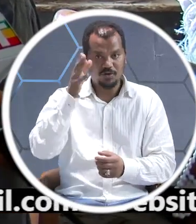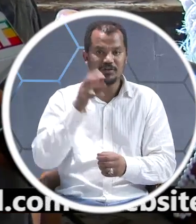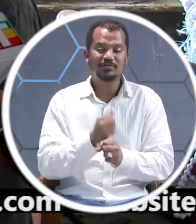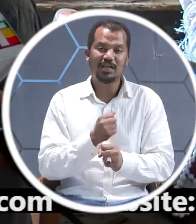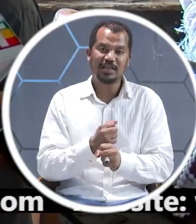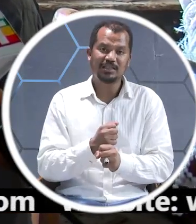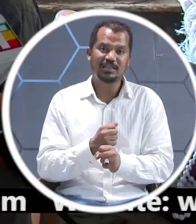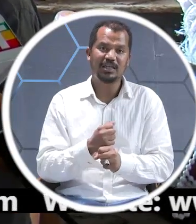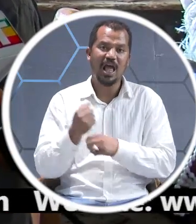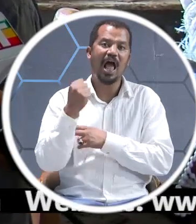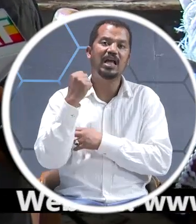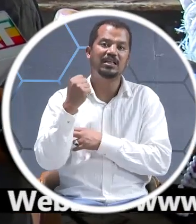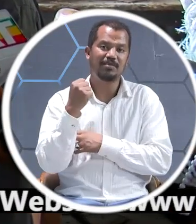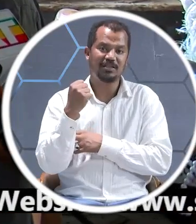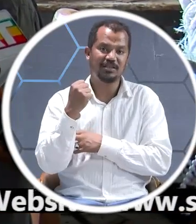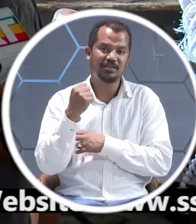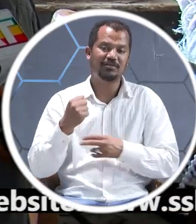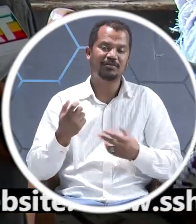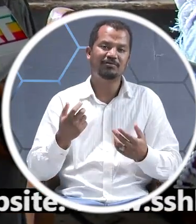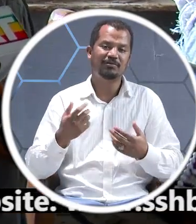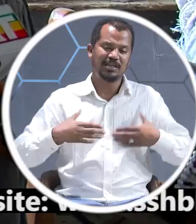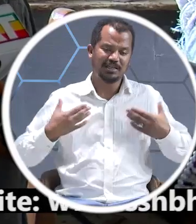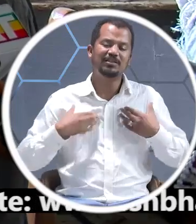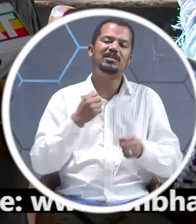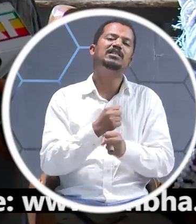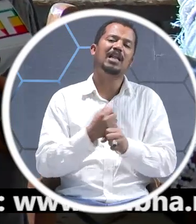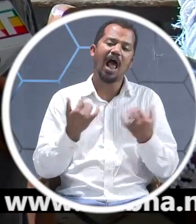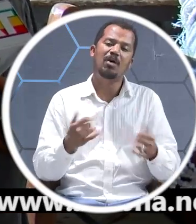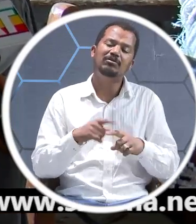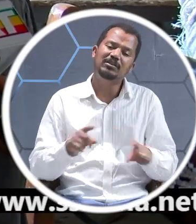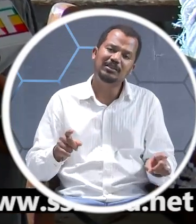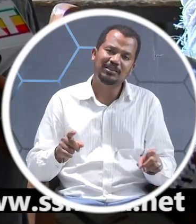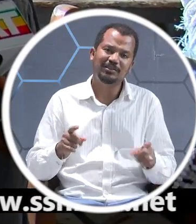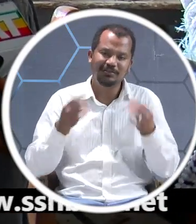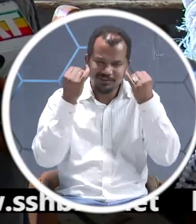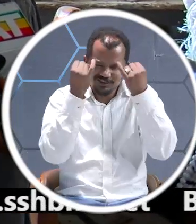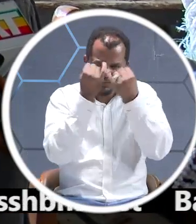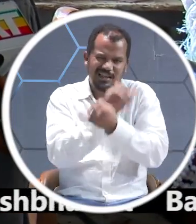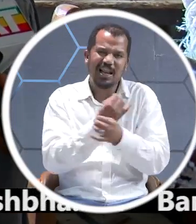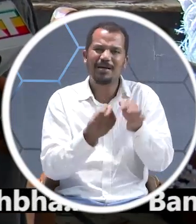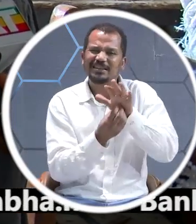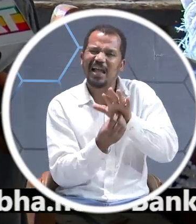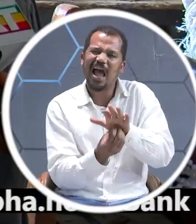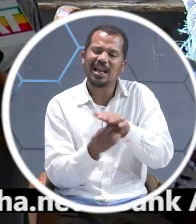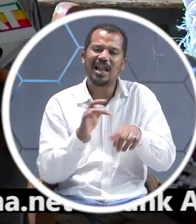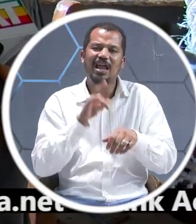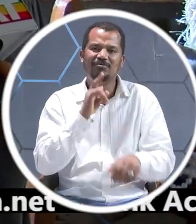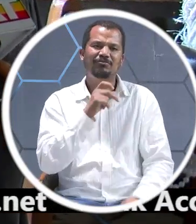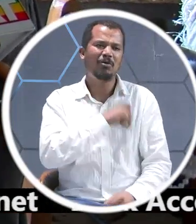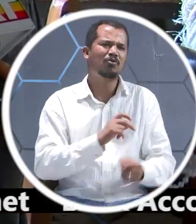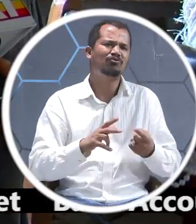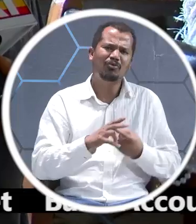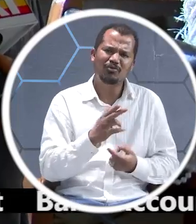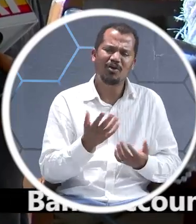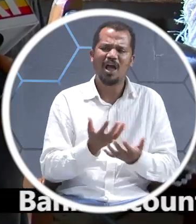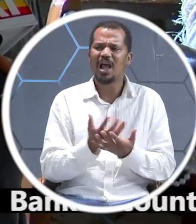دفیتم سراچنن، هکماچنن یه تا دستن یه اون سرالن. آهنگن چل ماله چاناله نه اندلو دموز